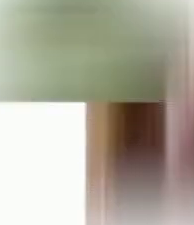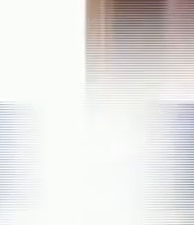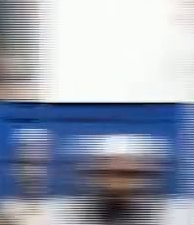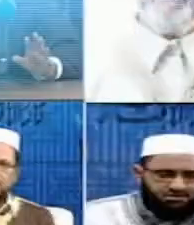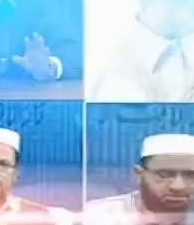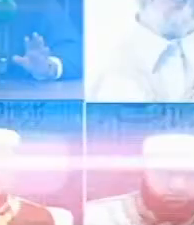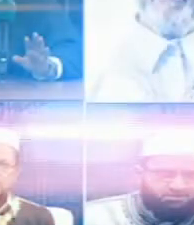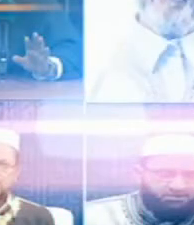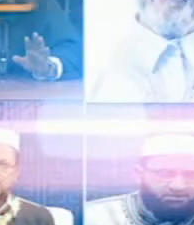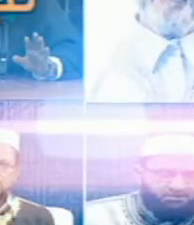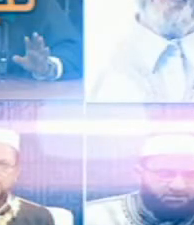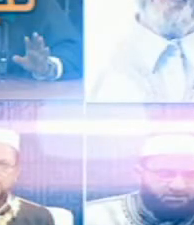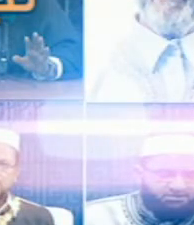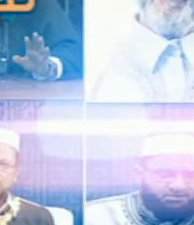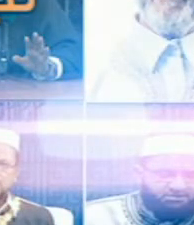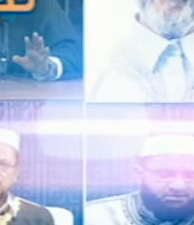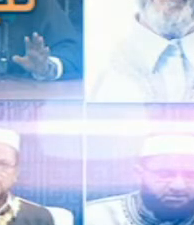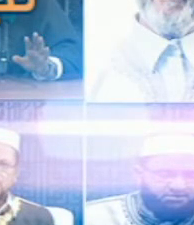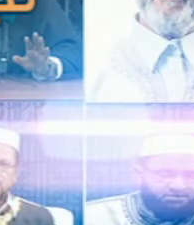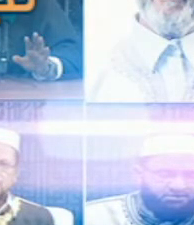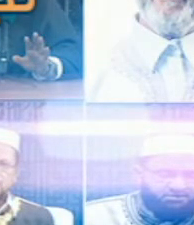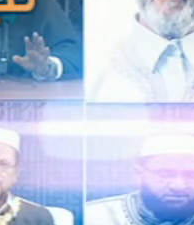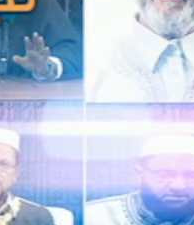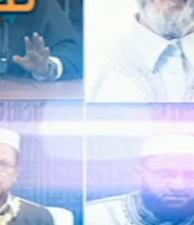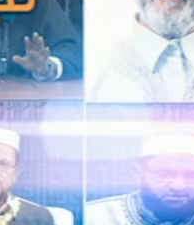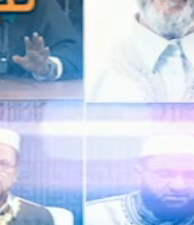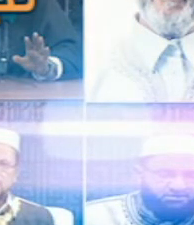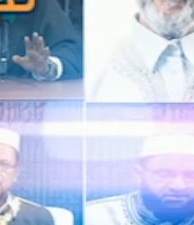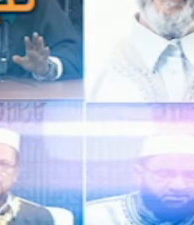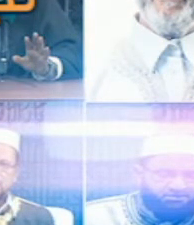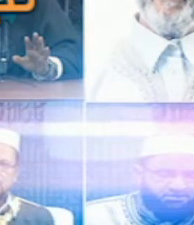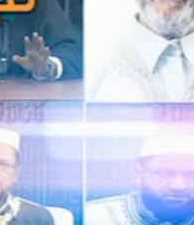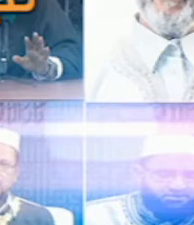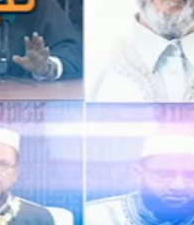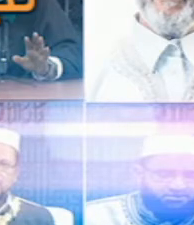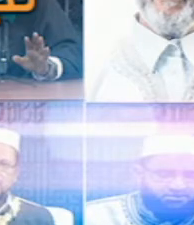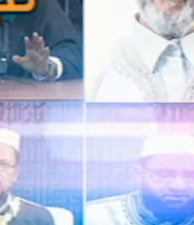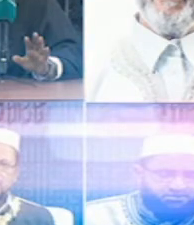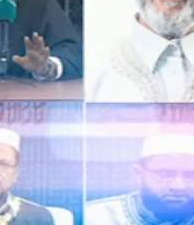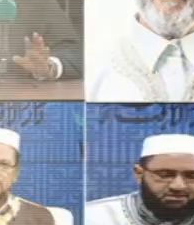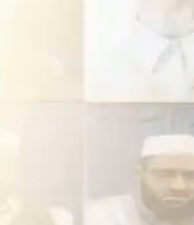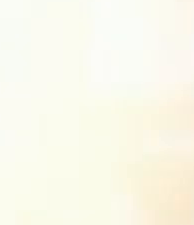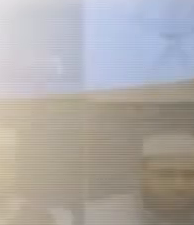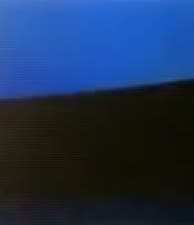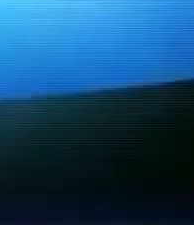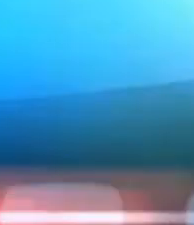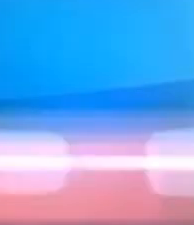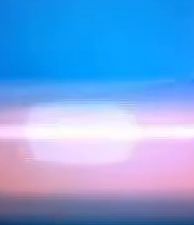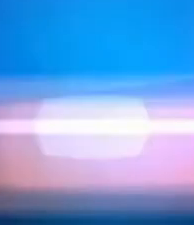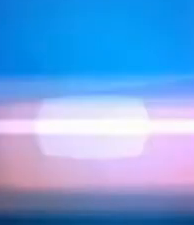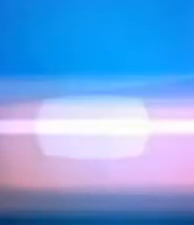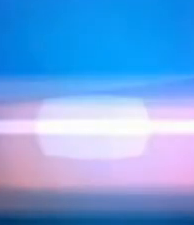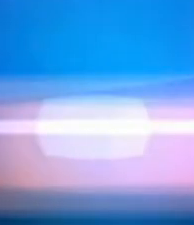الله نجوم وفيها بريق النجيم، وتصدع